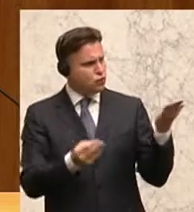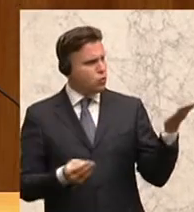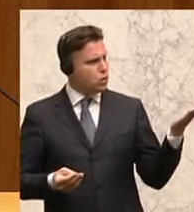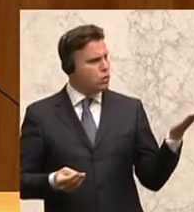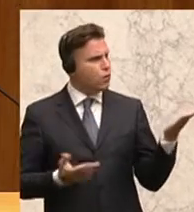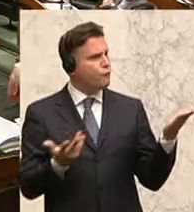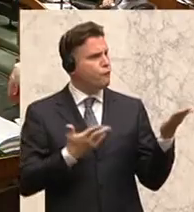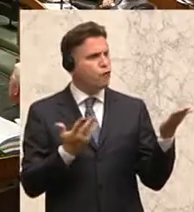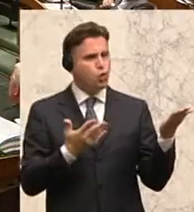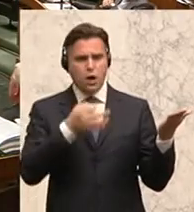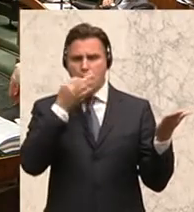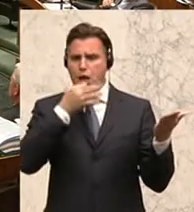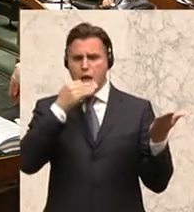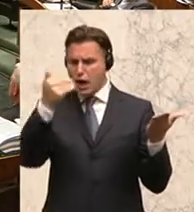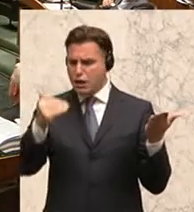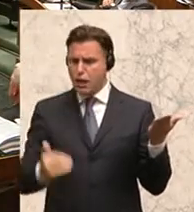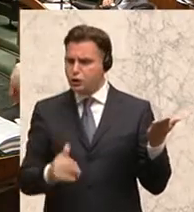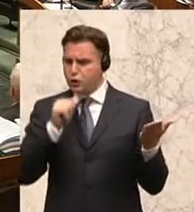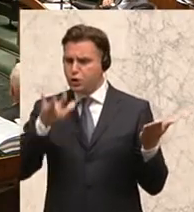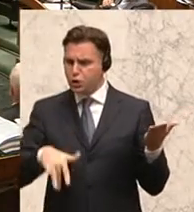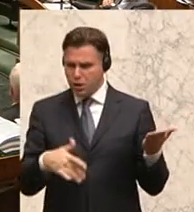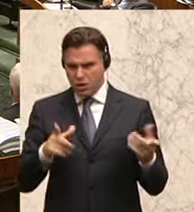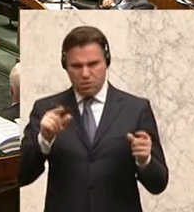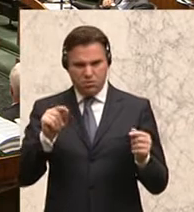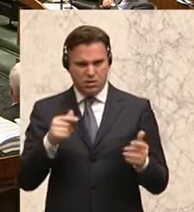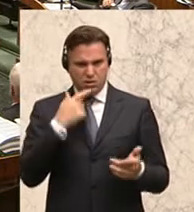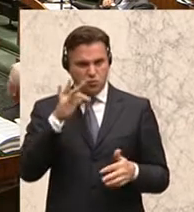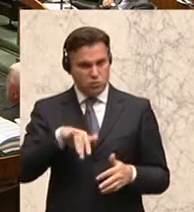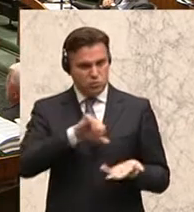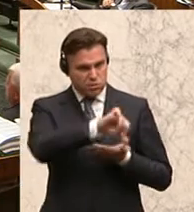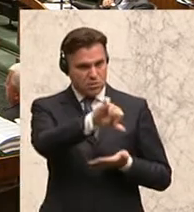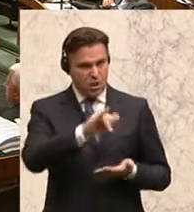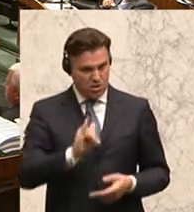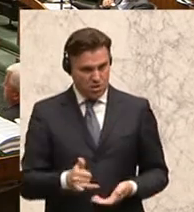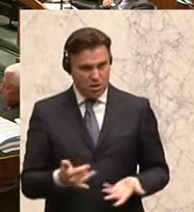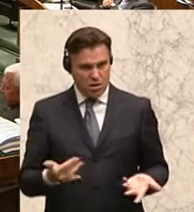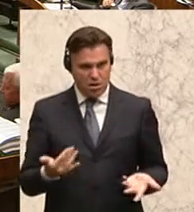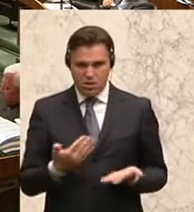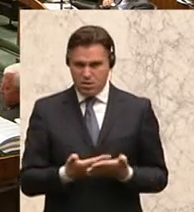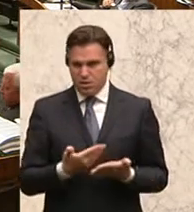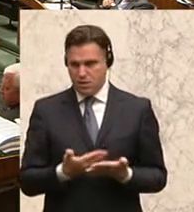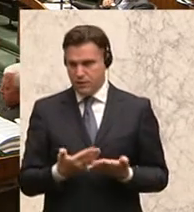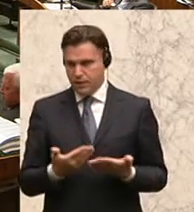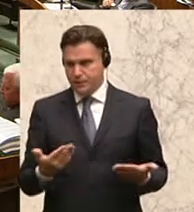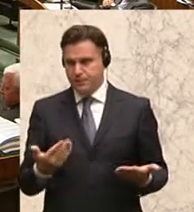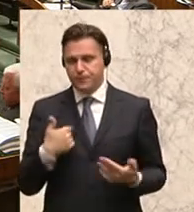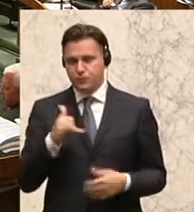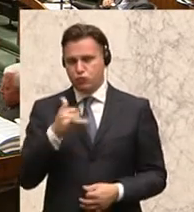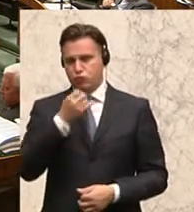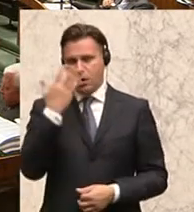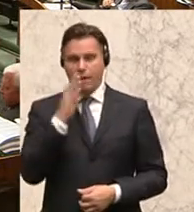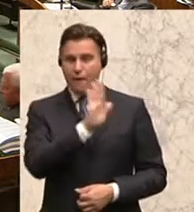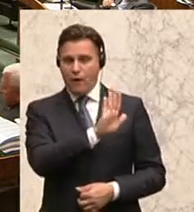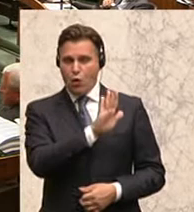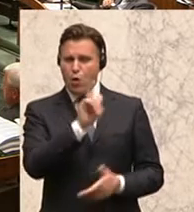keiner Rednerliste auch nicht. Das ist ja eine Verhöhnung sondergleichen, muss ich wirklich sagen. Aber eins ist jetzt völlig klar, euer Wahlspruch auf